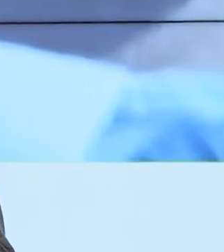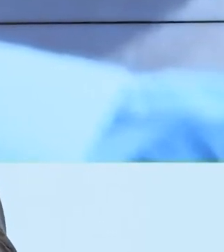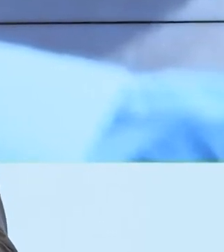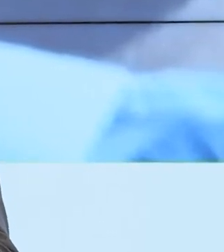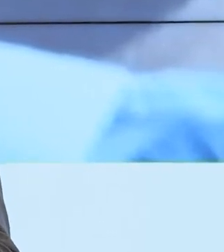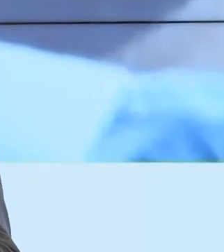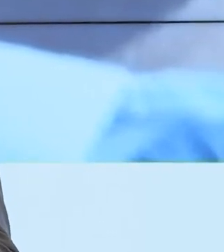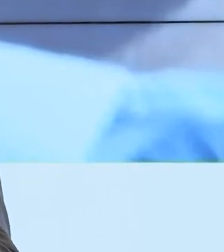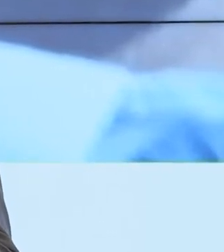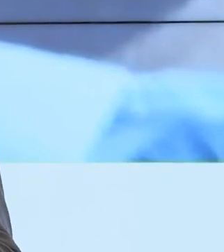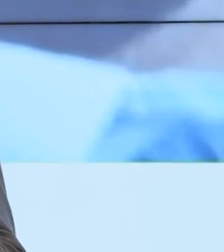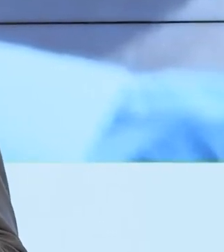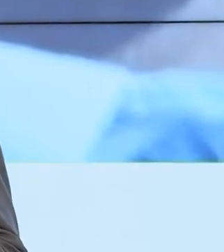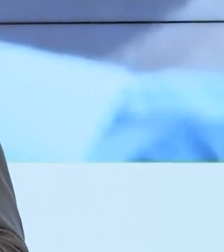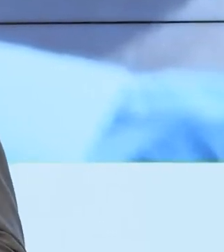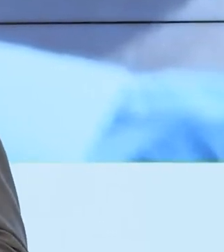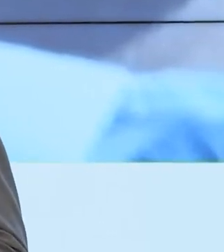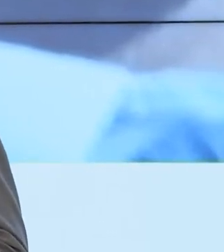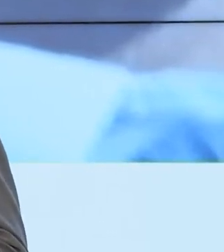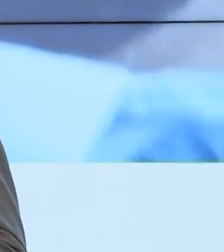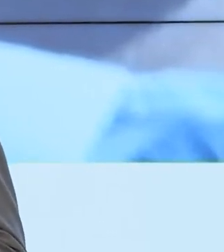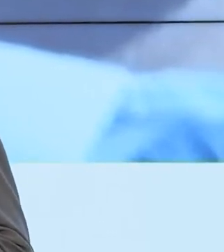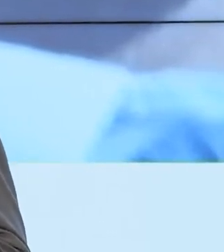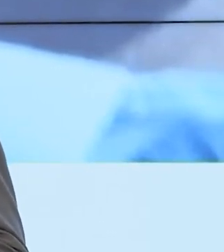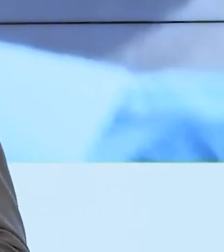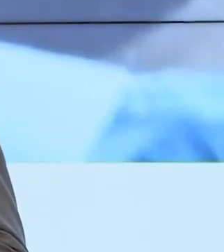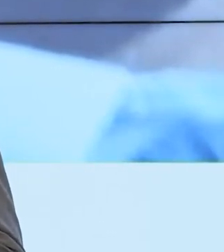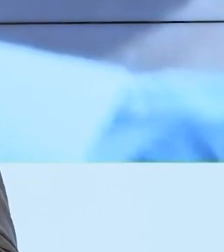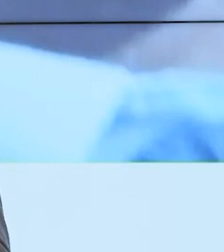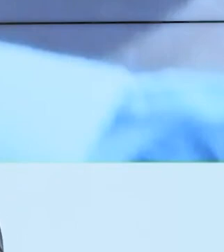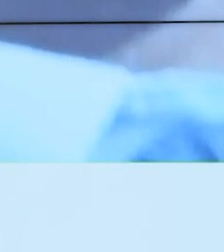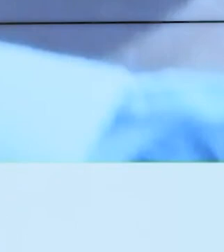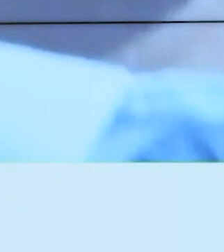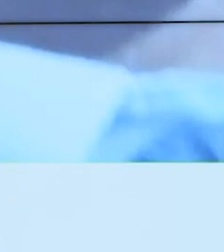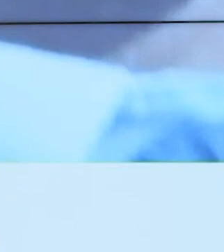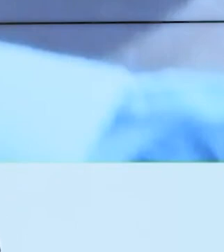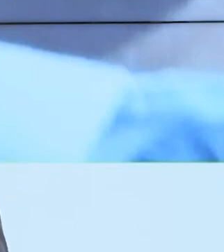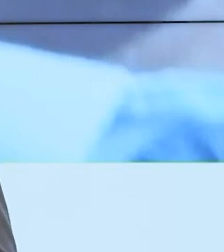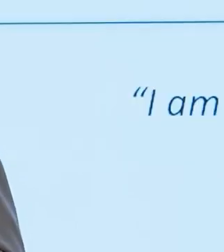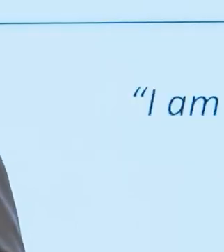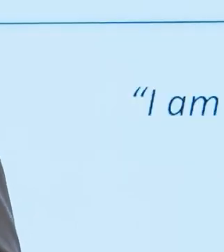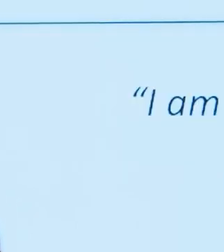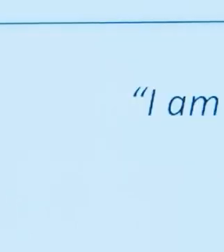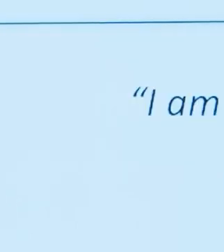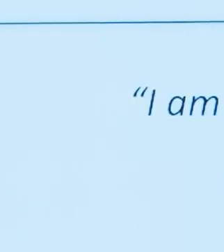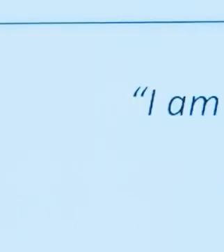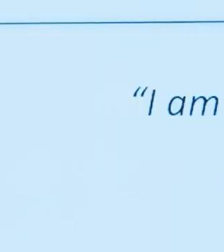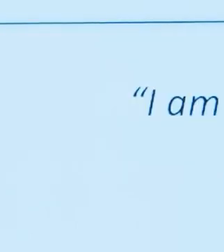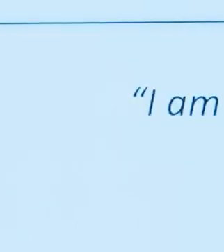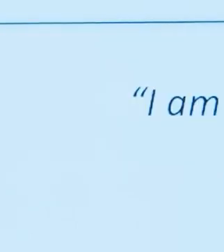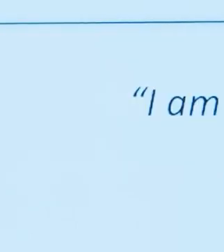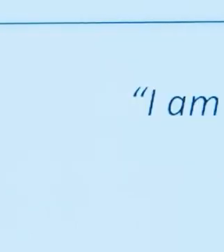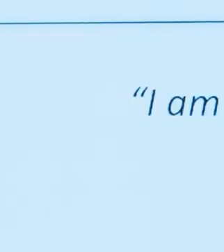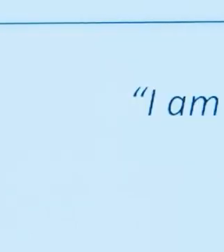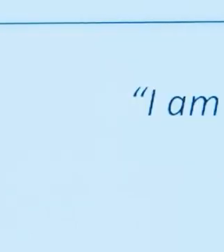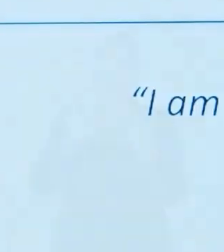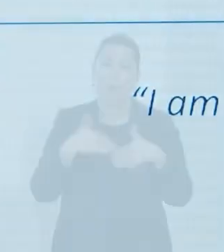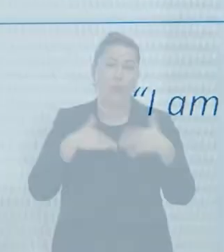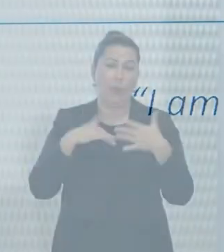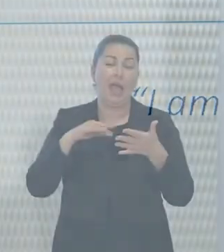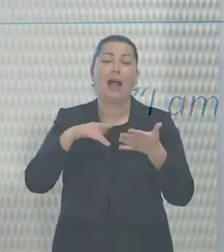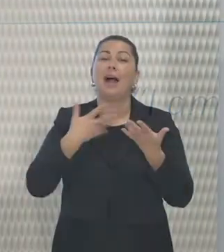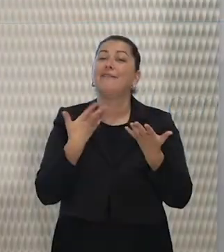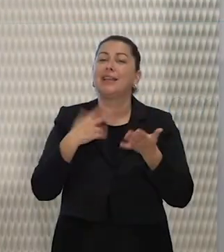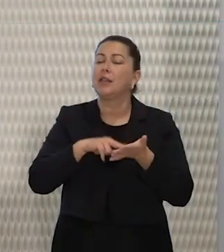der Android, Apple und Windows-Geräte verwendet. Und das macht er mit einer Technologie, die in Oberösterreich